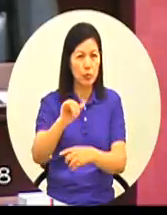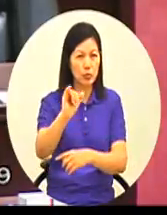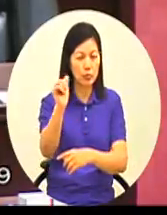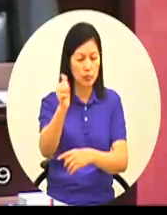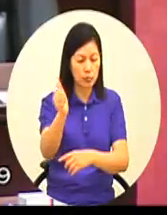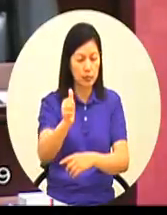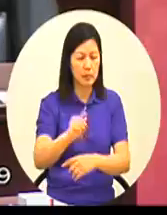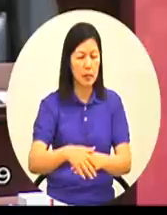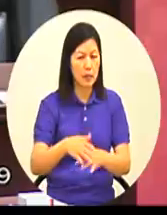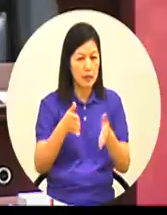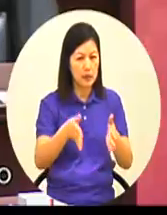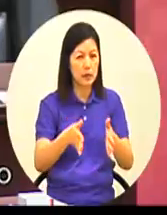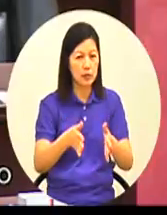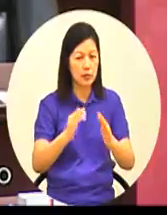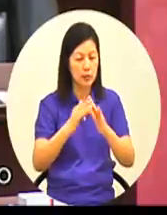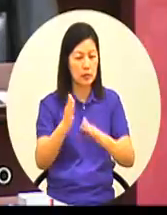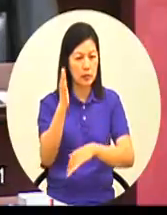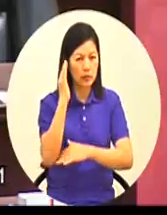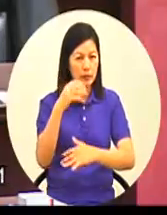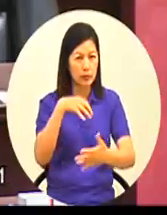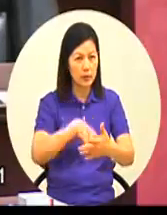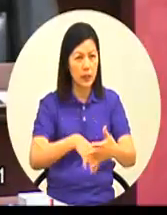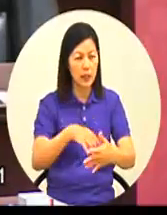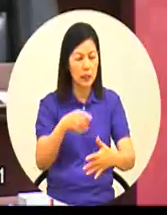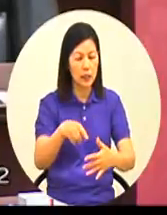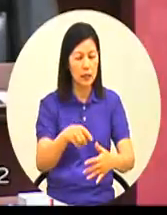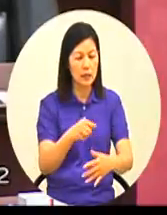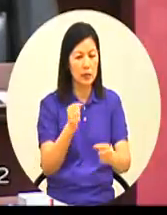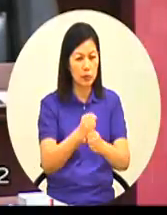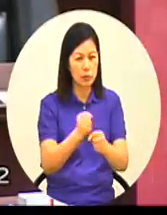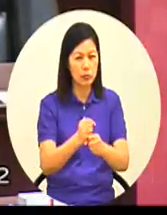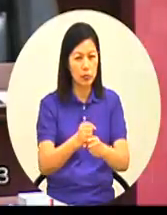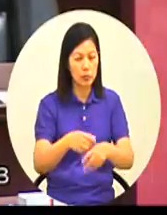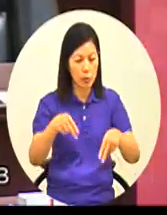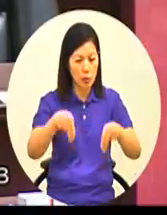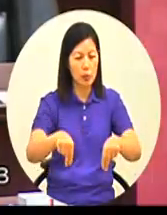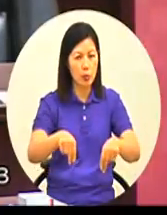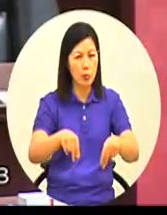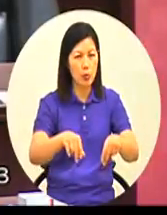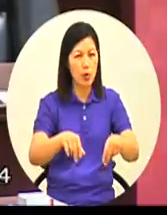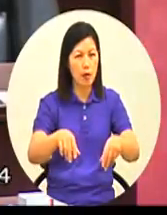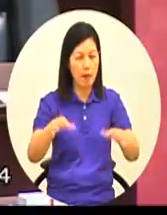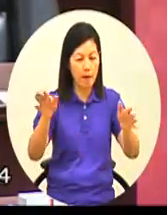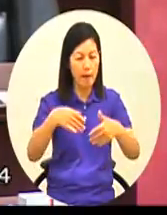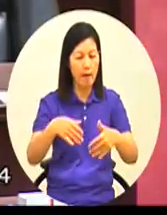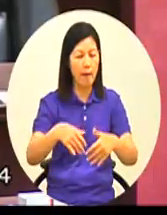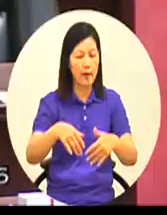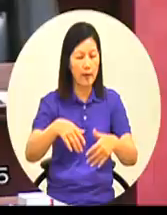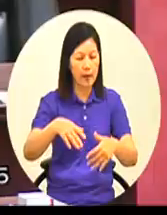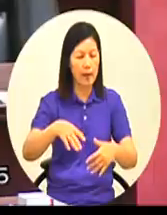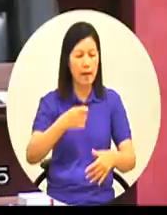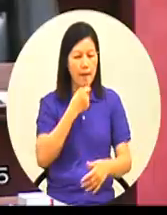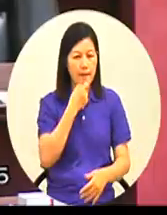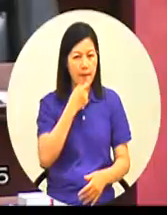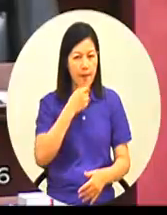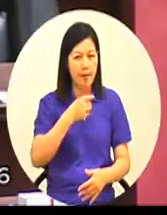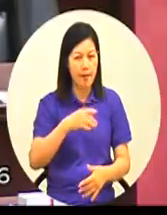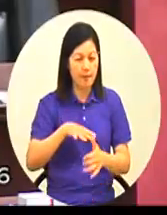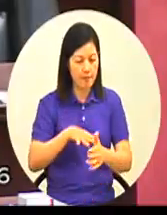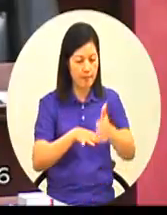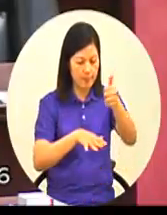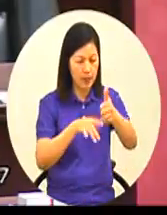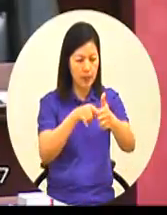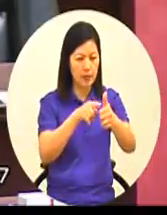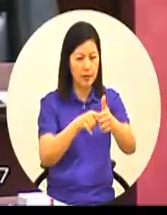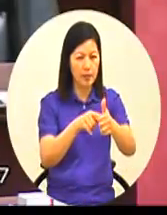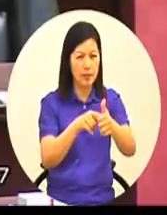说，针对我们市府里面如果他是职工约聘雇，他愿意好来带头来做这个婚